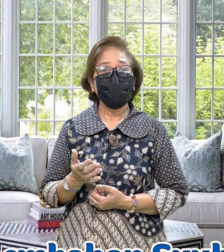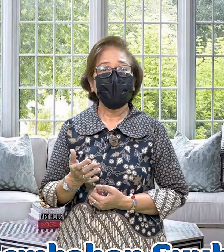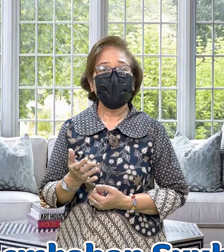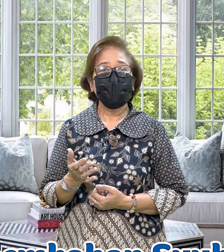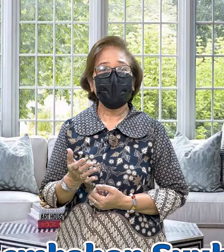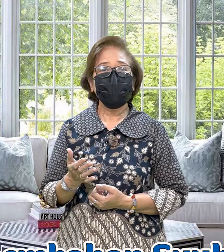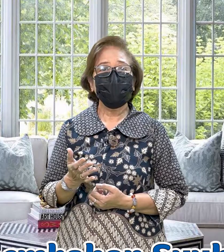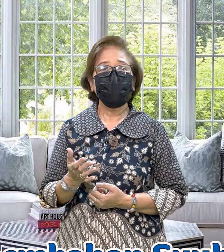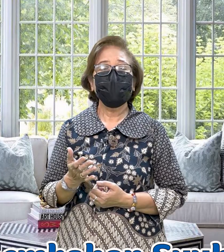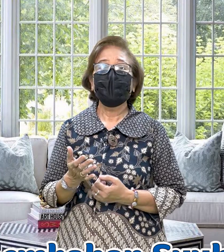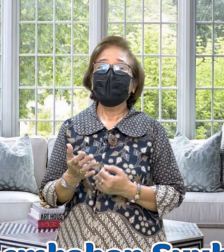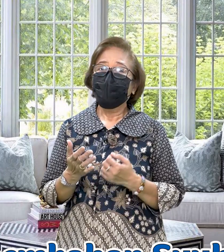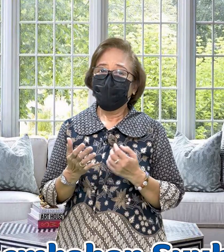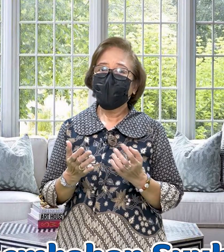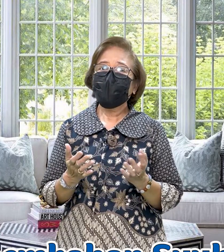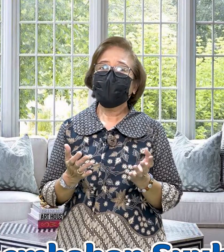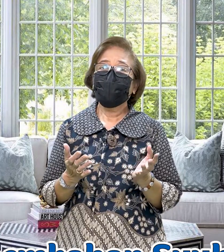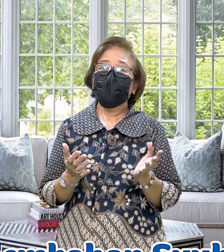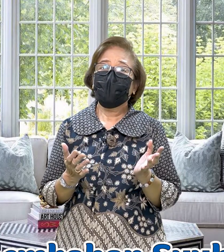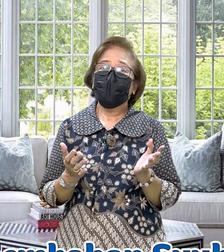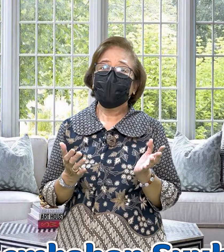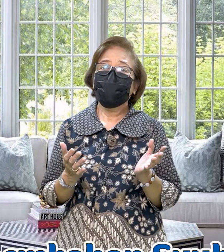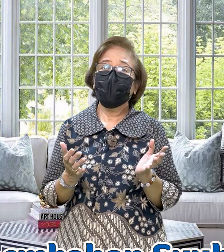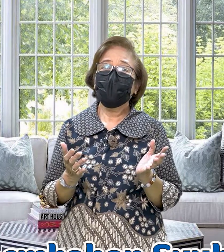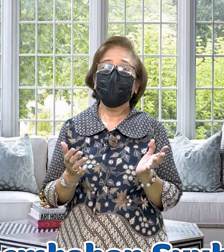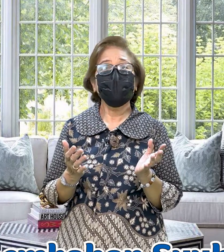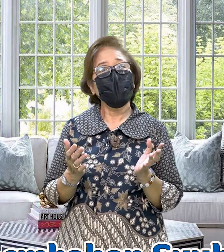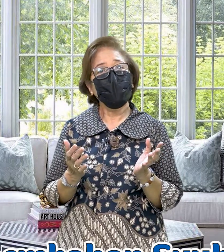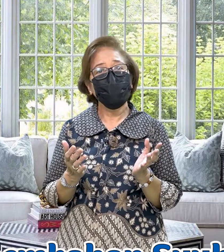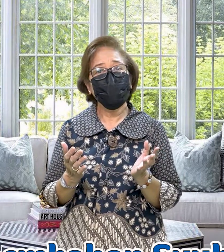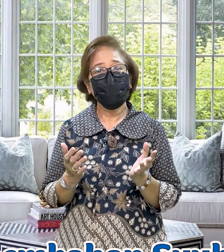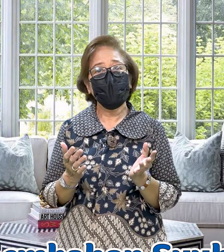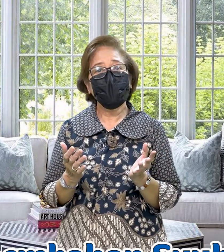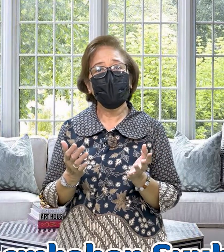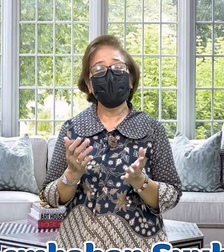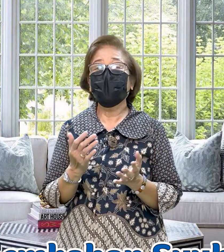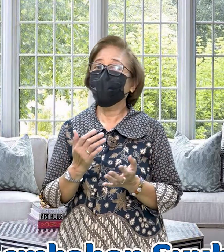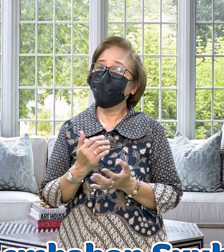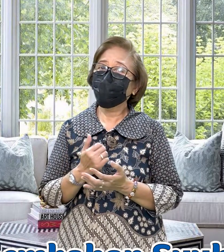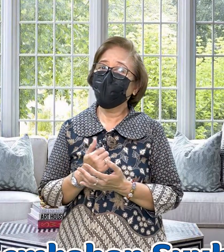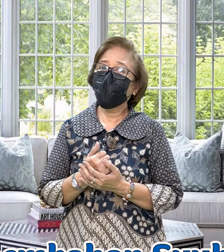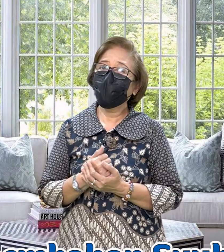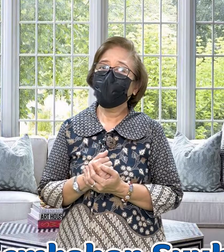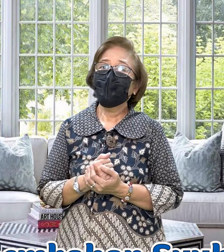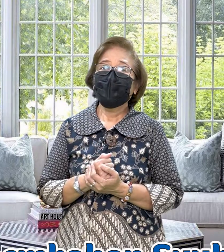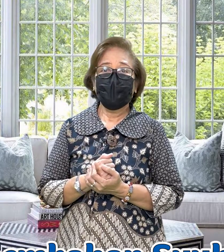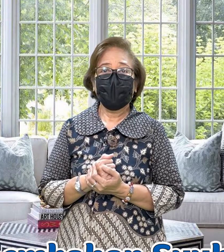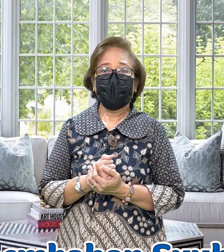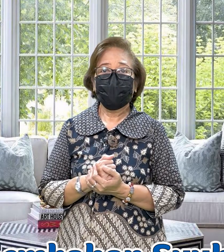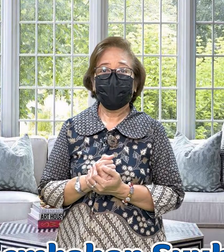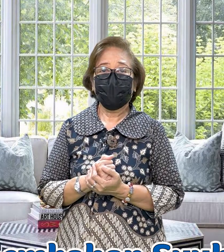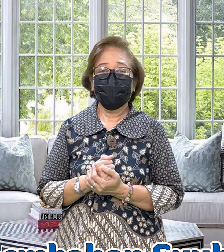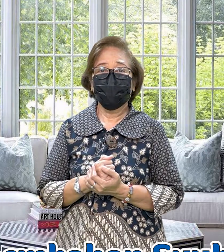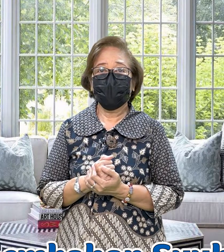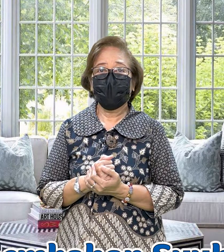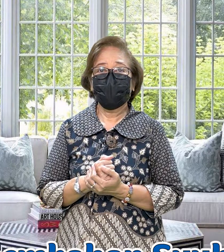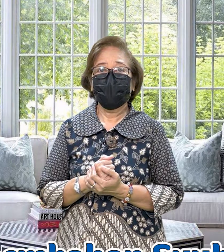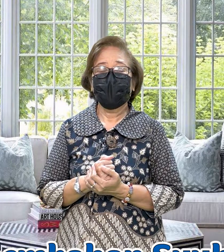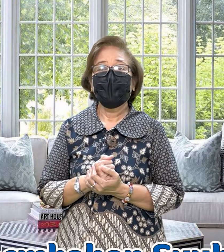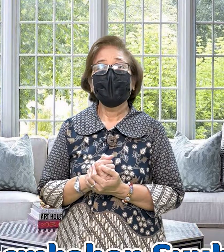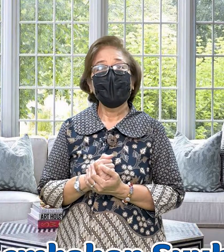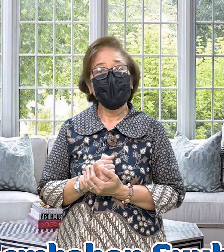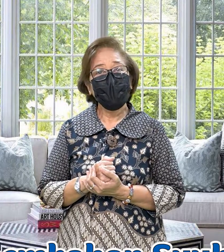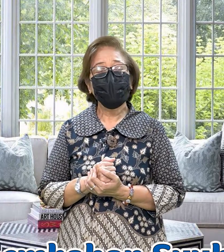Bapak, Ibu, Saudara terkasih, mari kita bersama-sama mengungkapkan syukur kita dalam persembahan yang akan kita